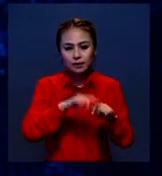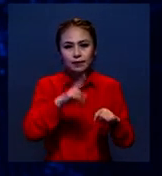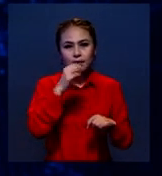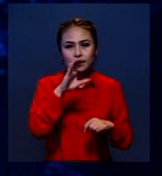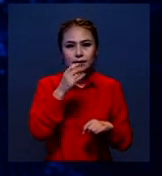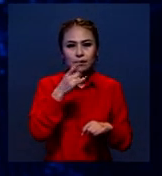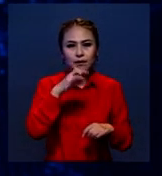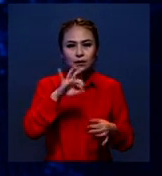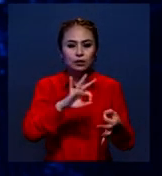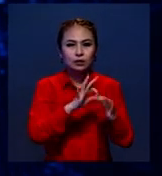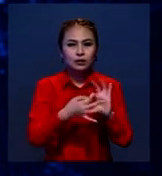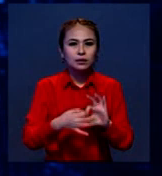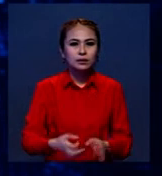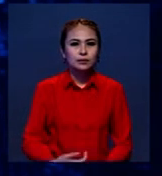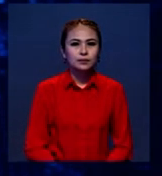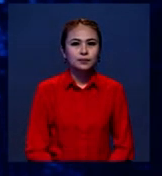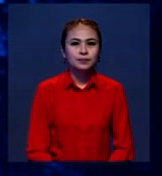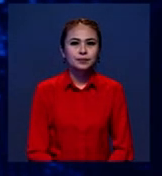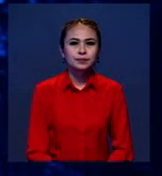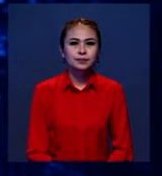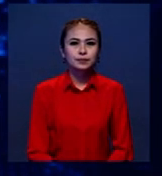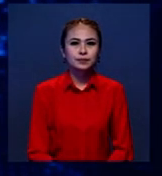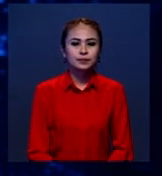жатыр. Дастан Сейілханұлы анығын айтсын.